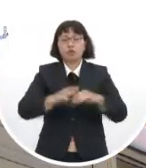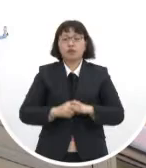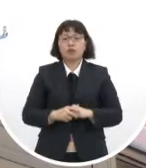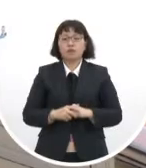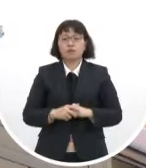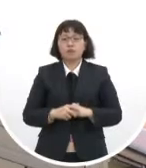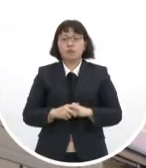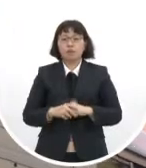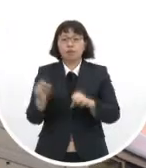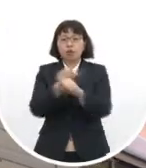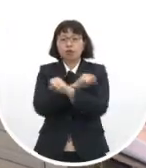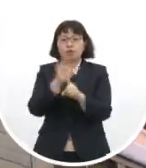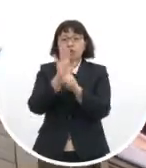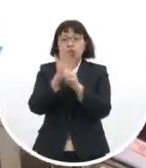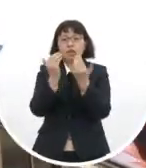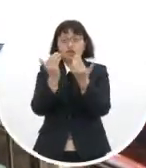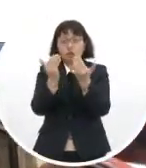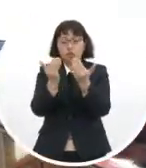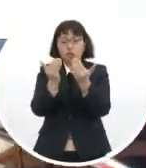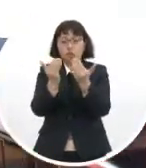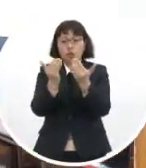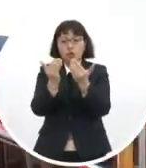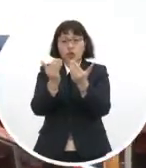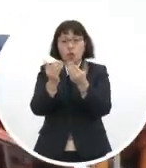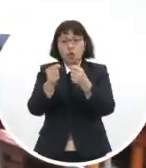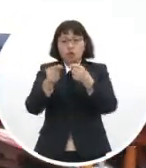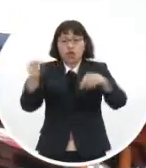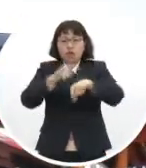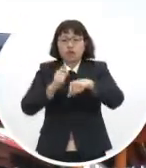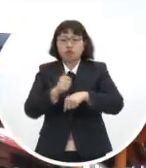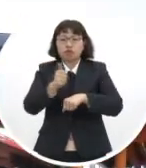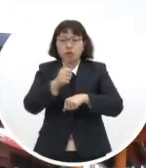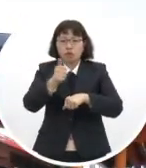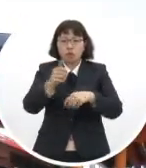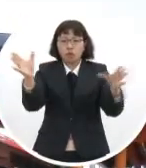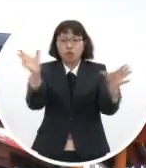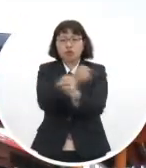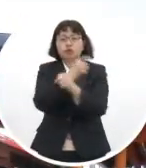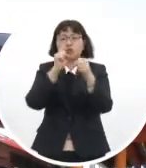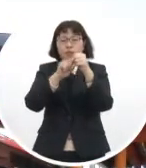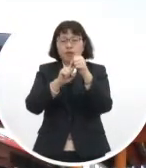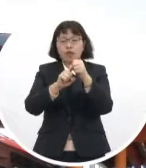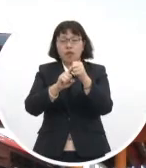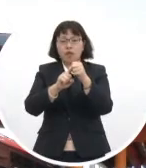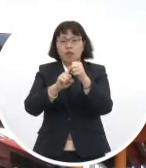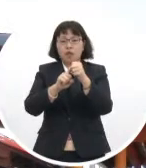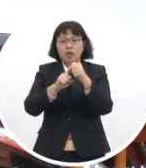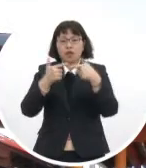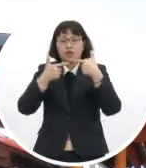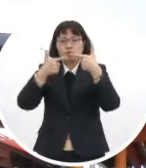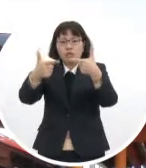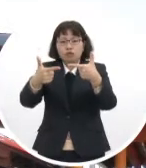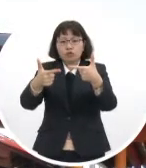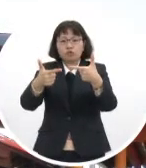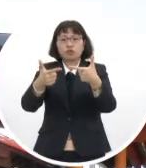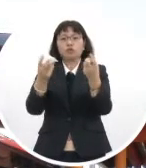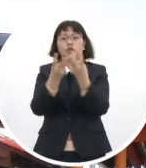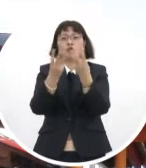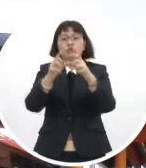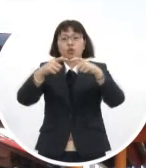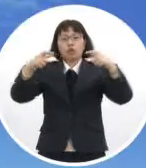特別支援学校への長時間通学を解消するために、スクールバスの台数を増やしたんだよ。